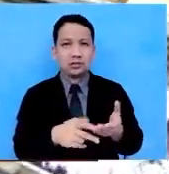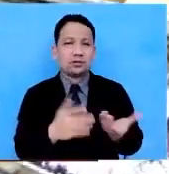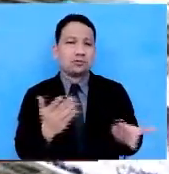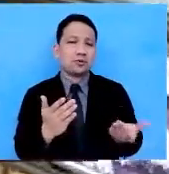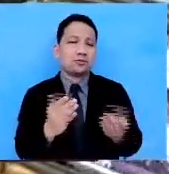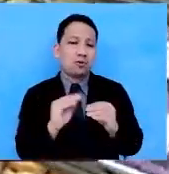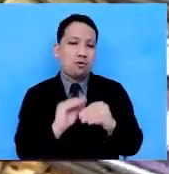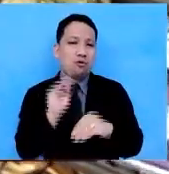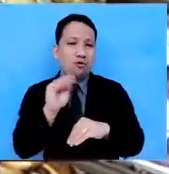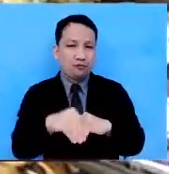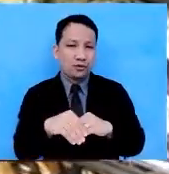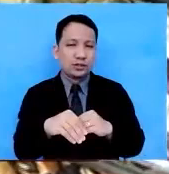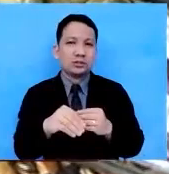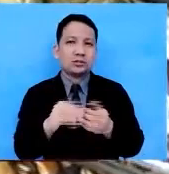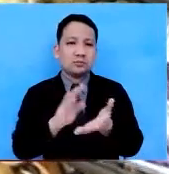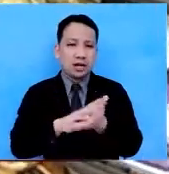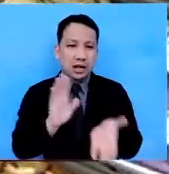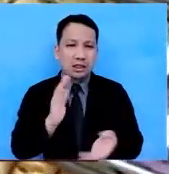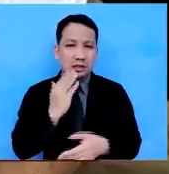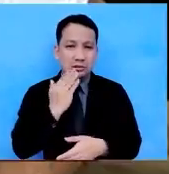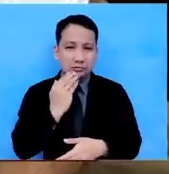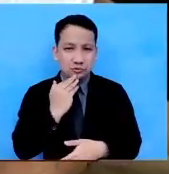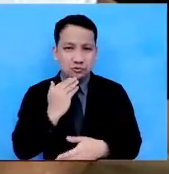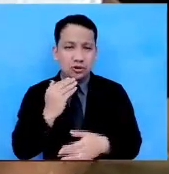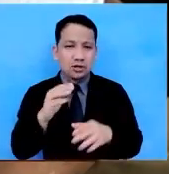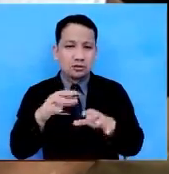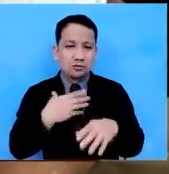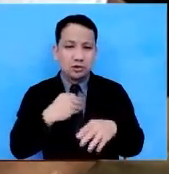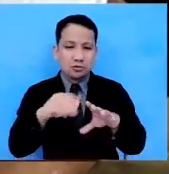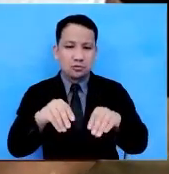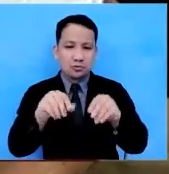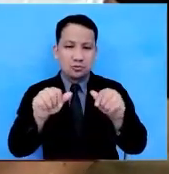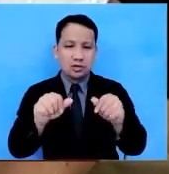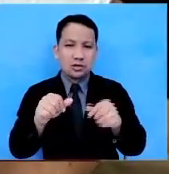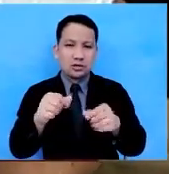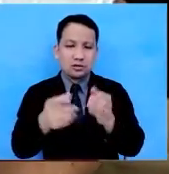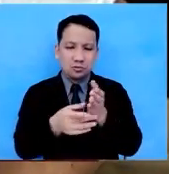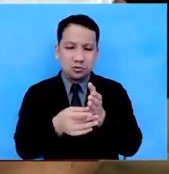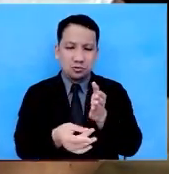ng asukal, harina, mantika, lahat